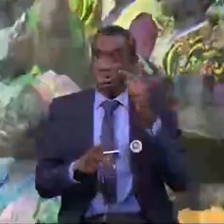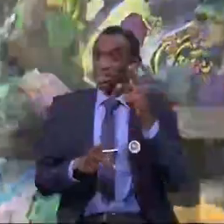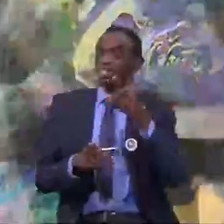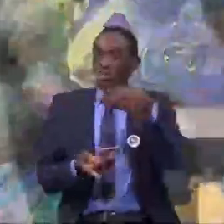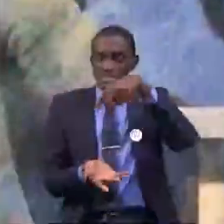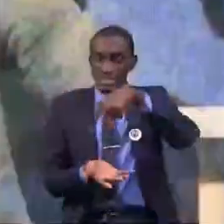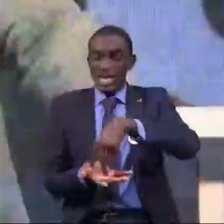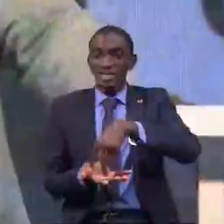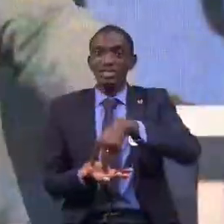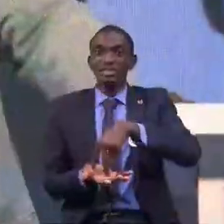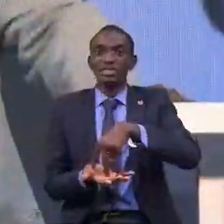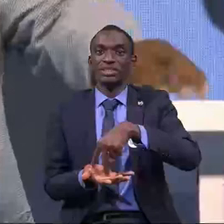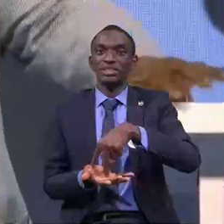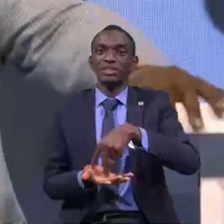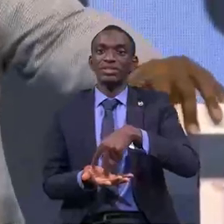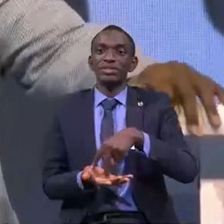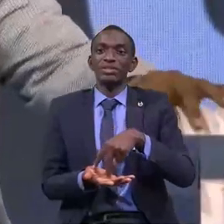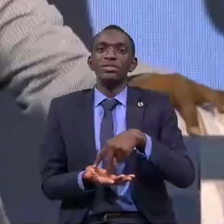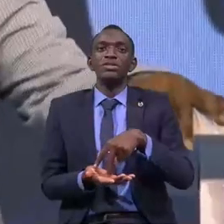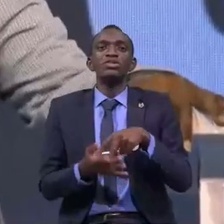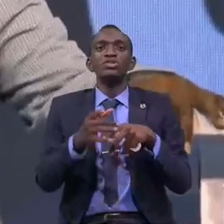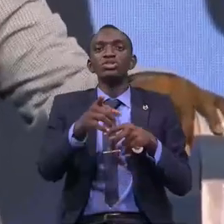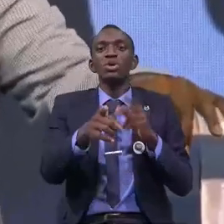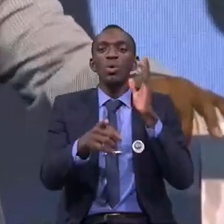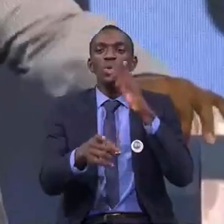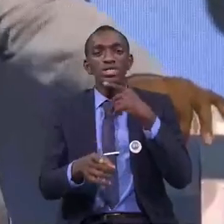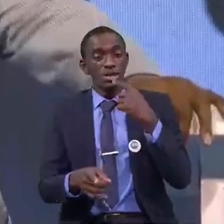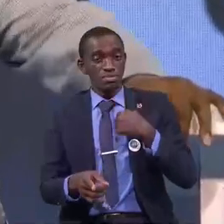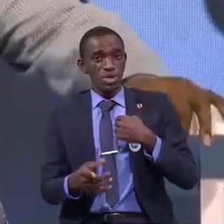Les gens qui te verront debout dans la santé,